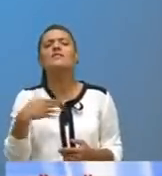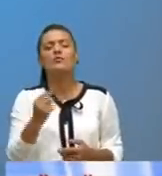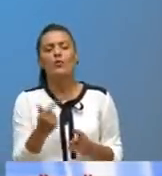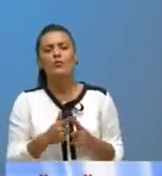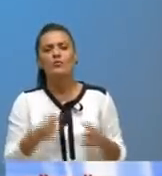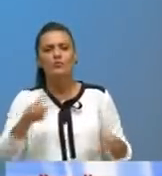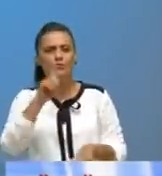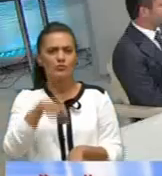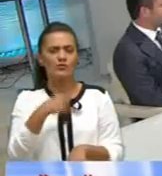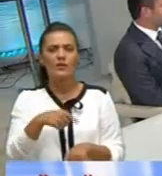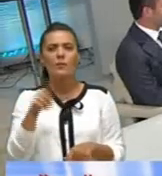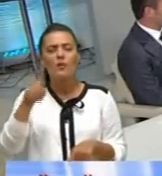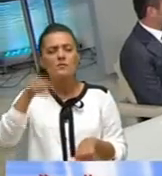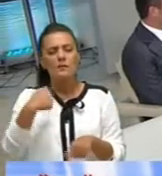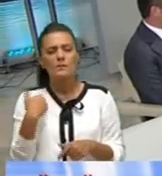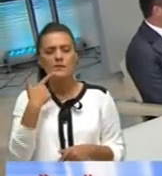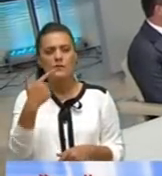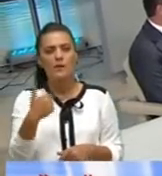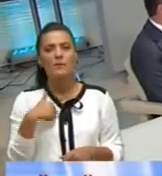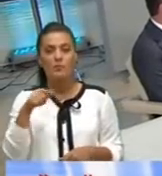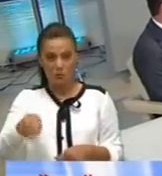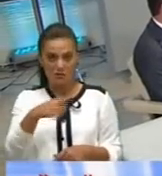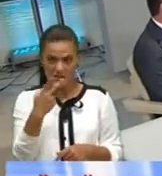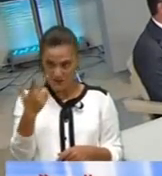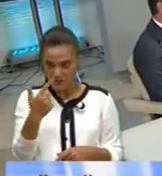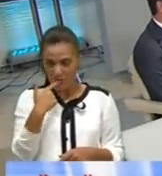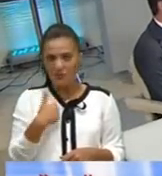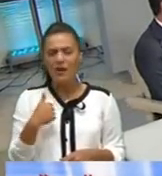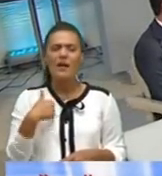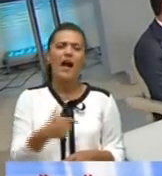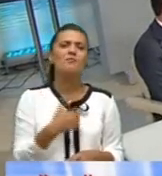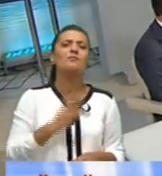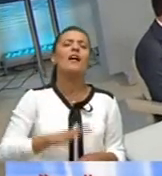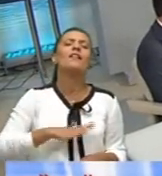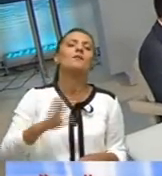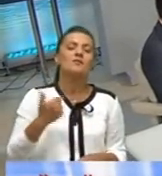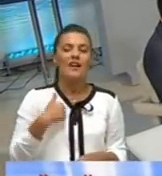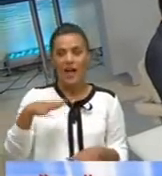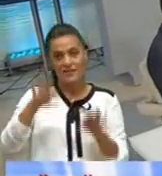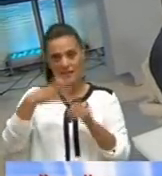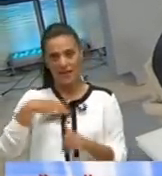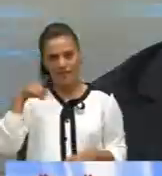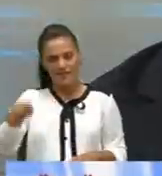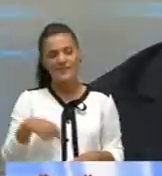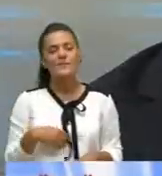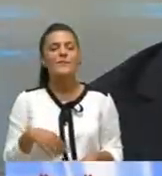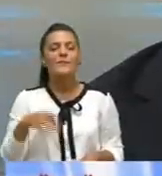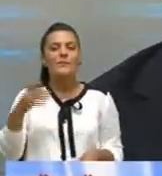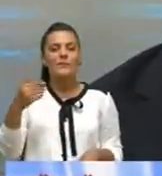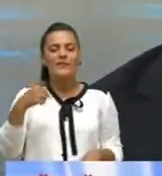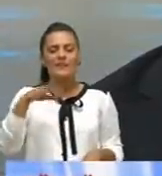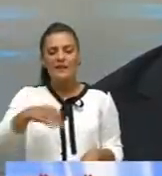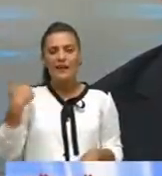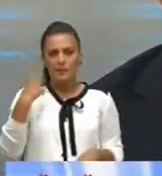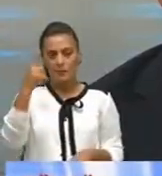tebrik ediyorum. O zaman yani şeyi söyleyeyim. Madem buna hızlı diyorsunuz. Bir dakika, kalbim dayanmayacaksa. Evet, hazırlayın kendinizi. Dinliyorum. Şimdi yeni